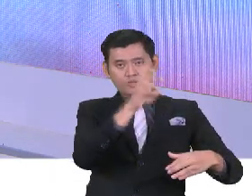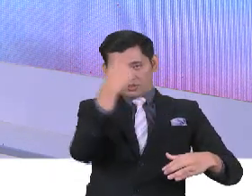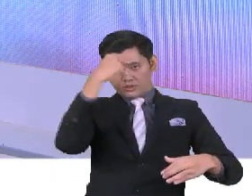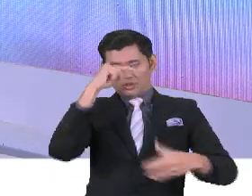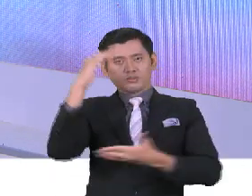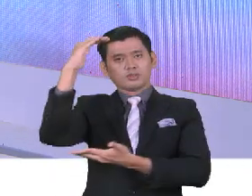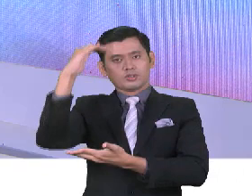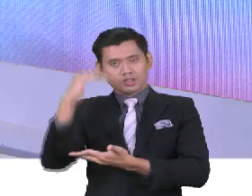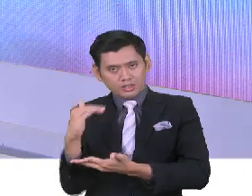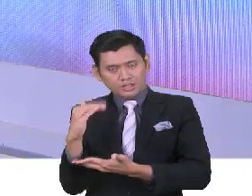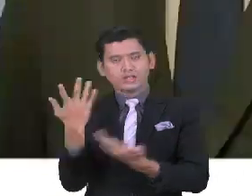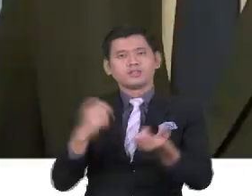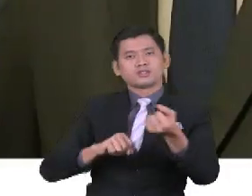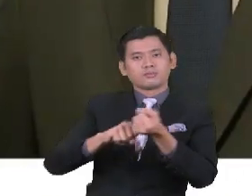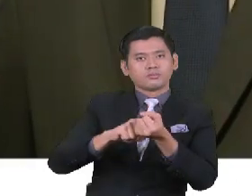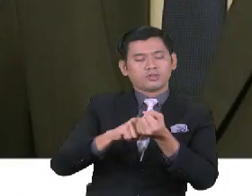sara hidup.